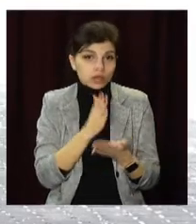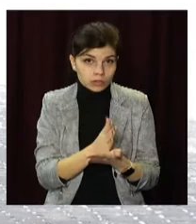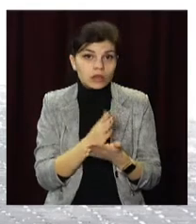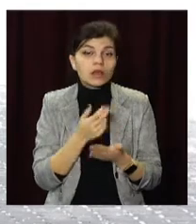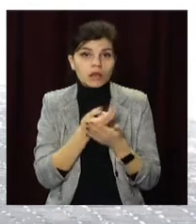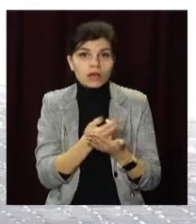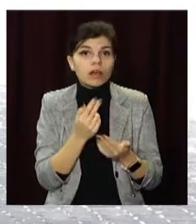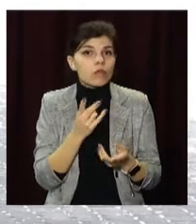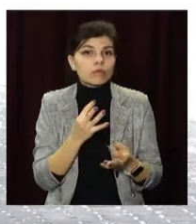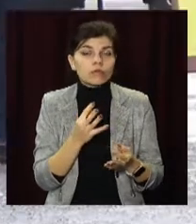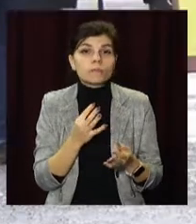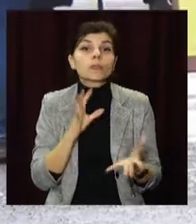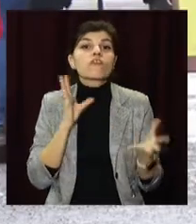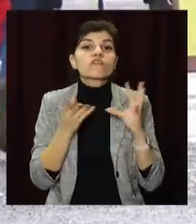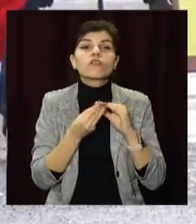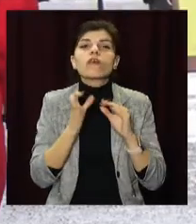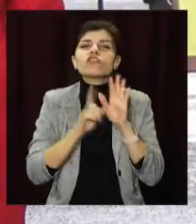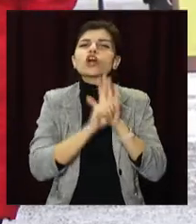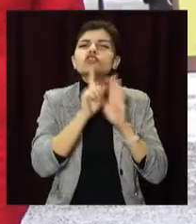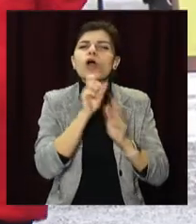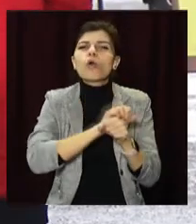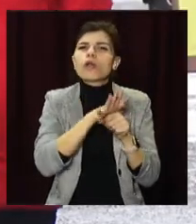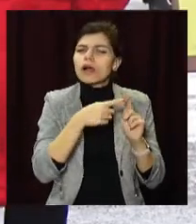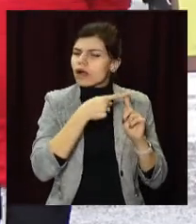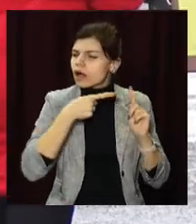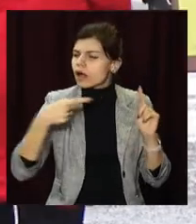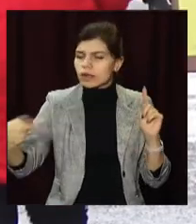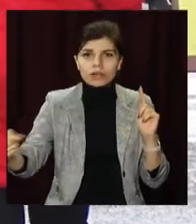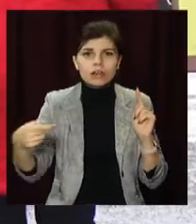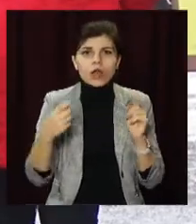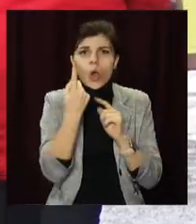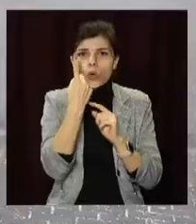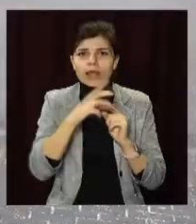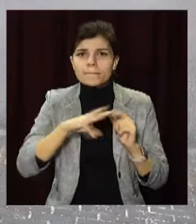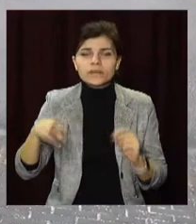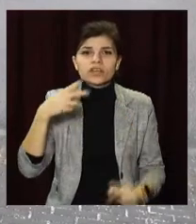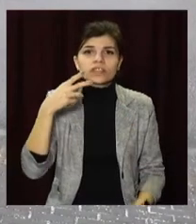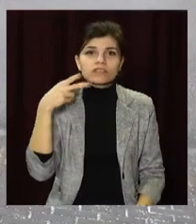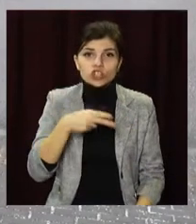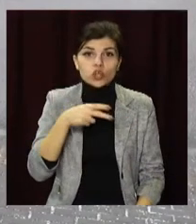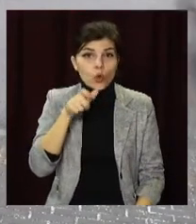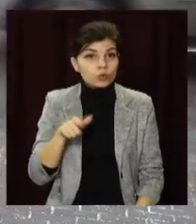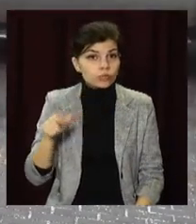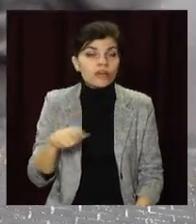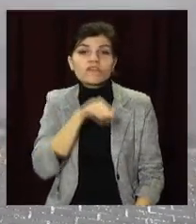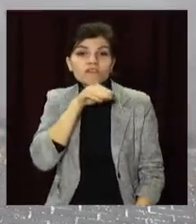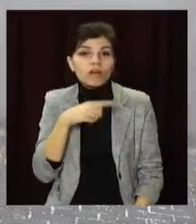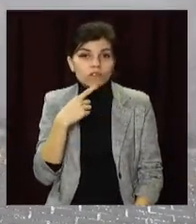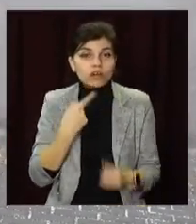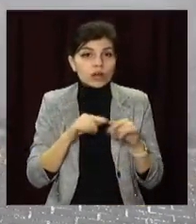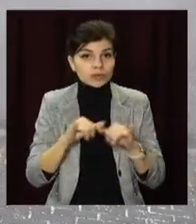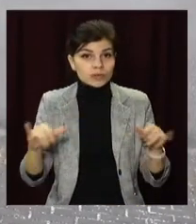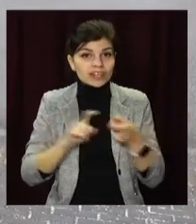початку пандемії в Україні на коронавірус захворіли 1 200 000 людей. Фахівці кажуть, поширення інфекції зупиниться, коли перехворіє